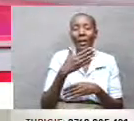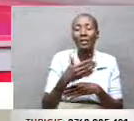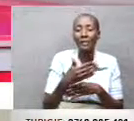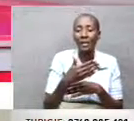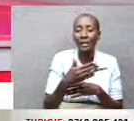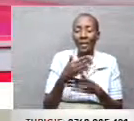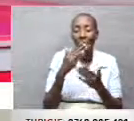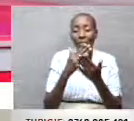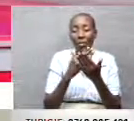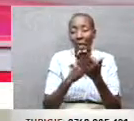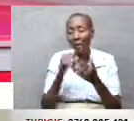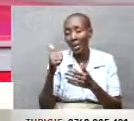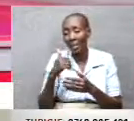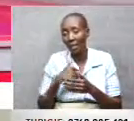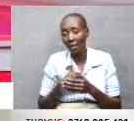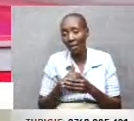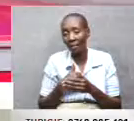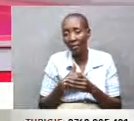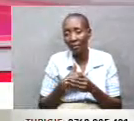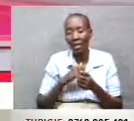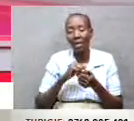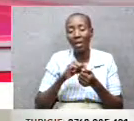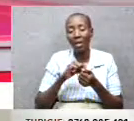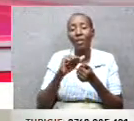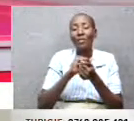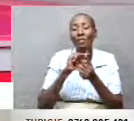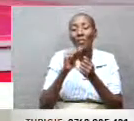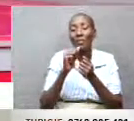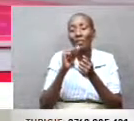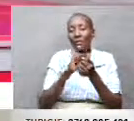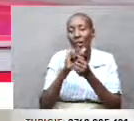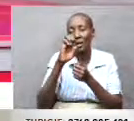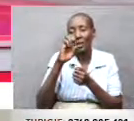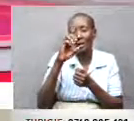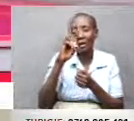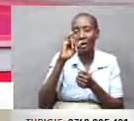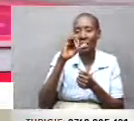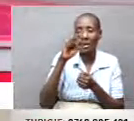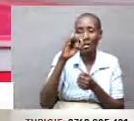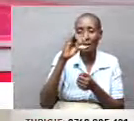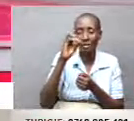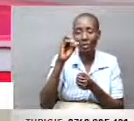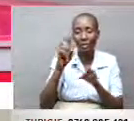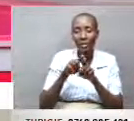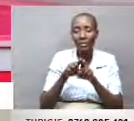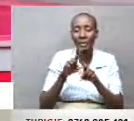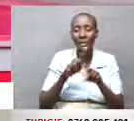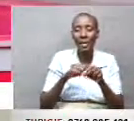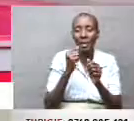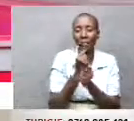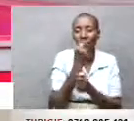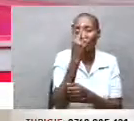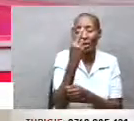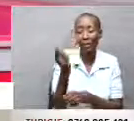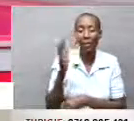tutakuwa na kipindi cha Friday edition naye Anji. Alafu vile vile mida ya saa 6 nitakuwa na jaja hapa